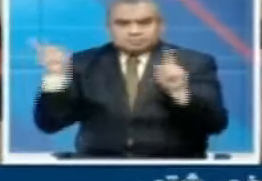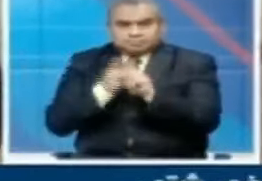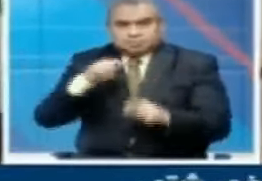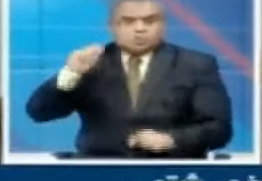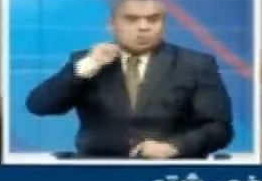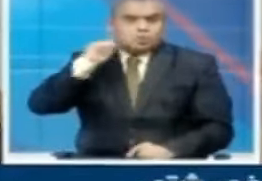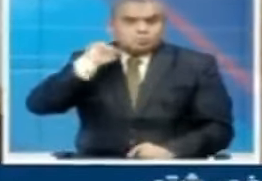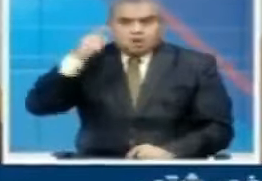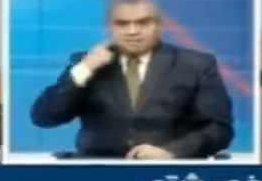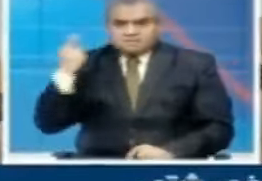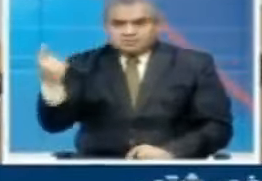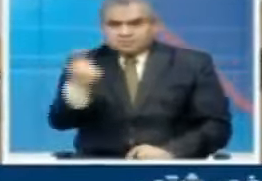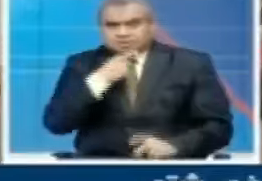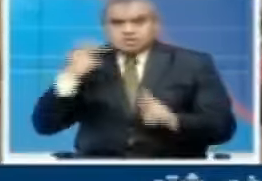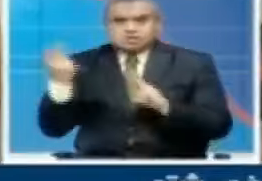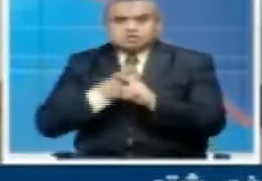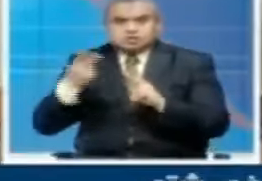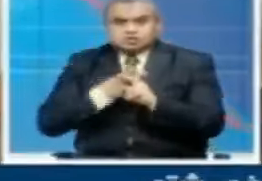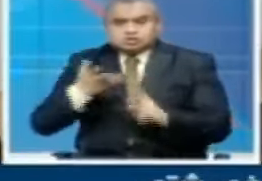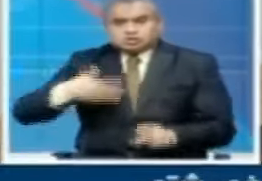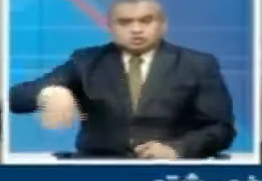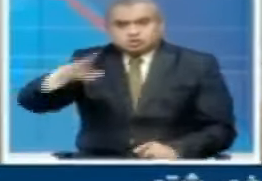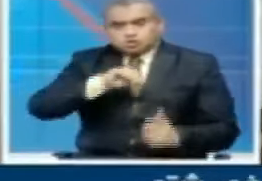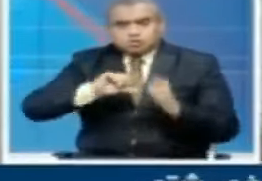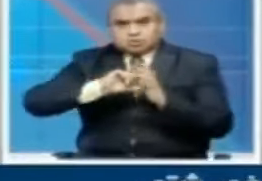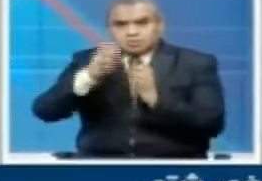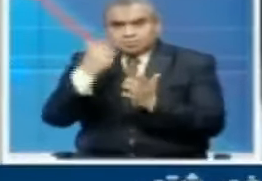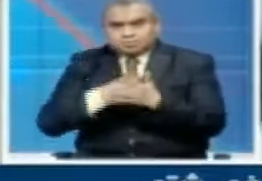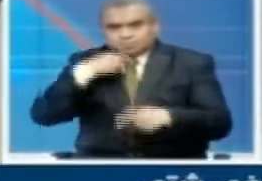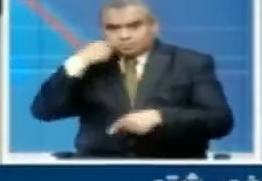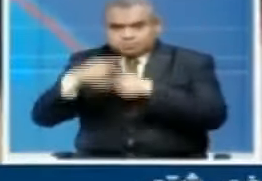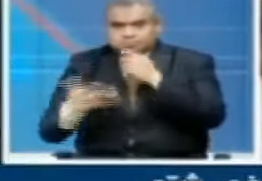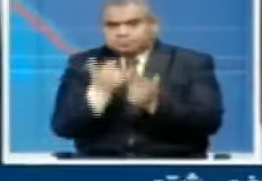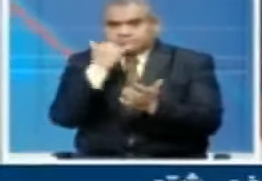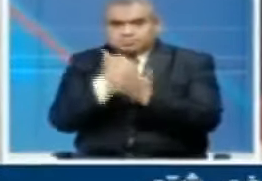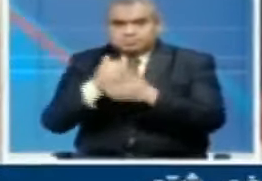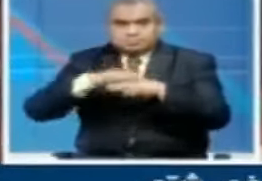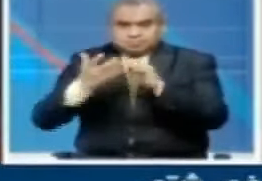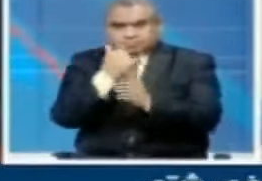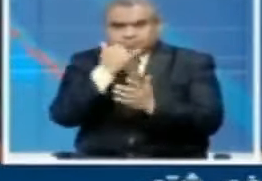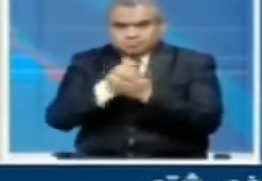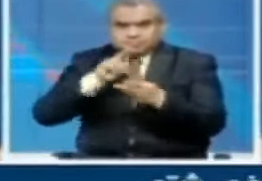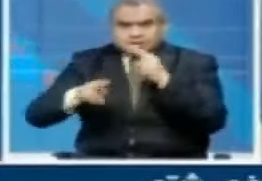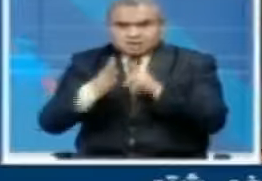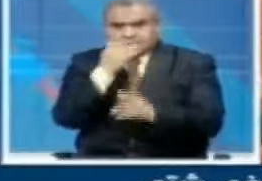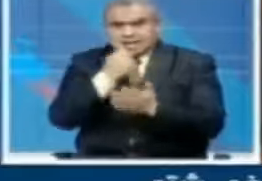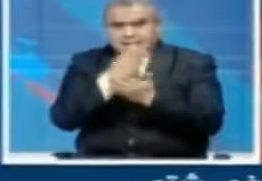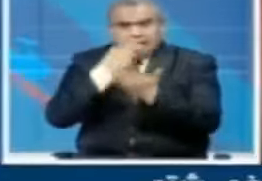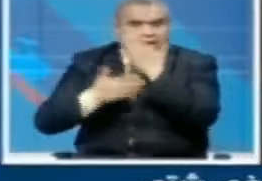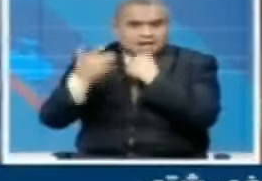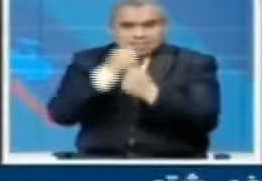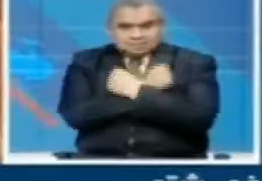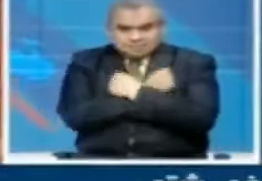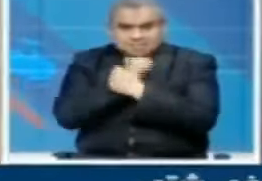أثناء الافتتاح دعا المواطنين أهل البادية منهم على وجه الخصوص ممن يمتلكون قطعا تراثية